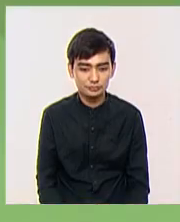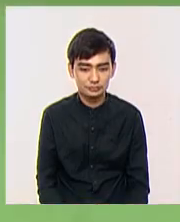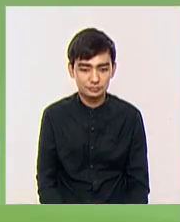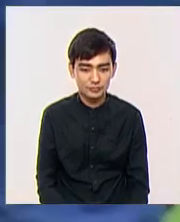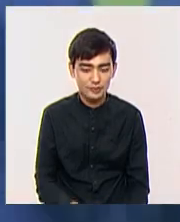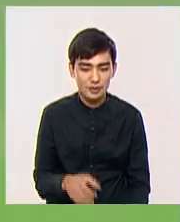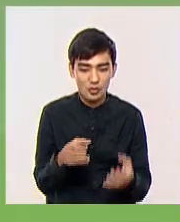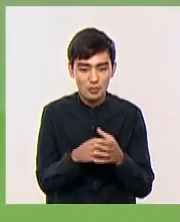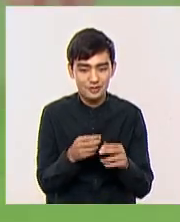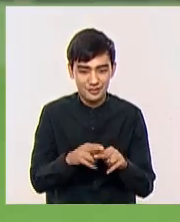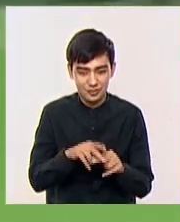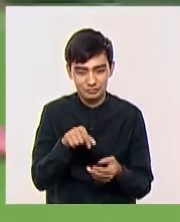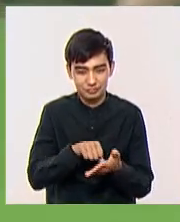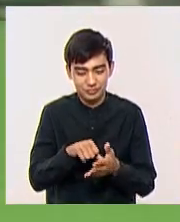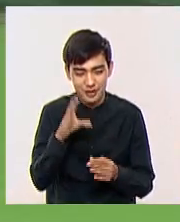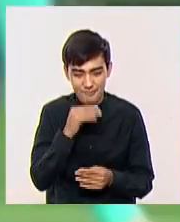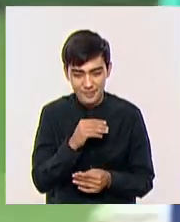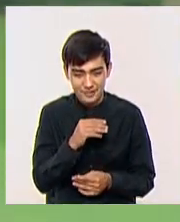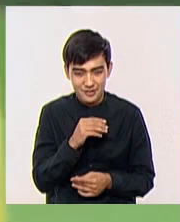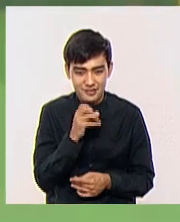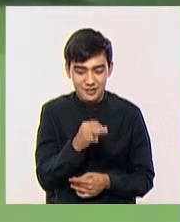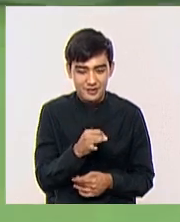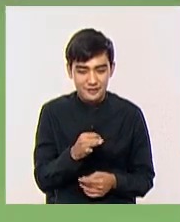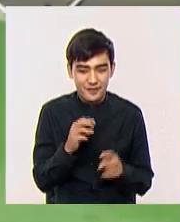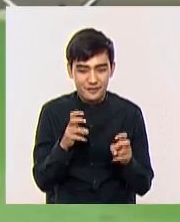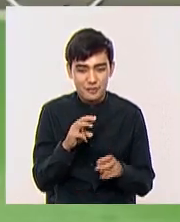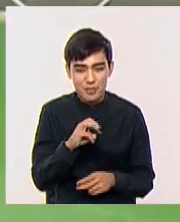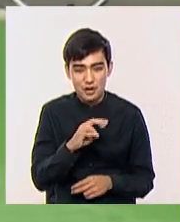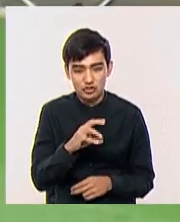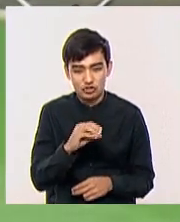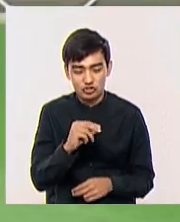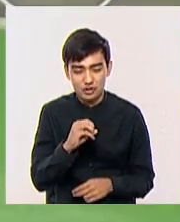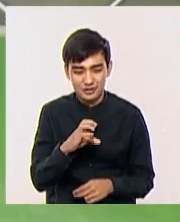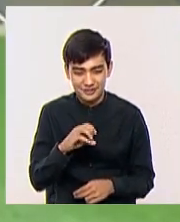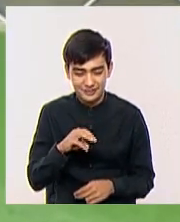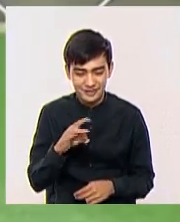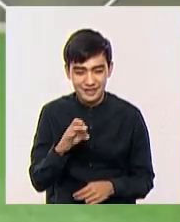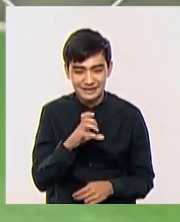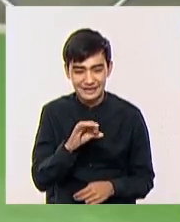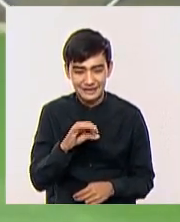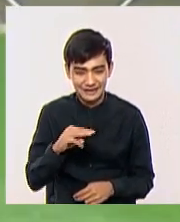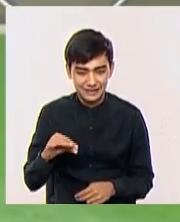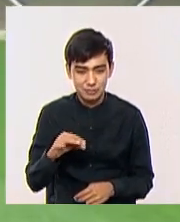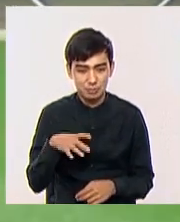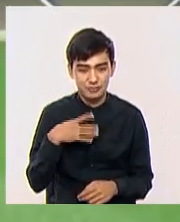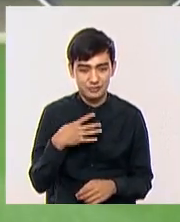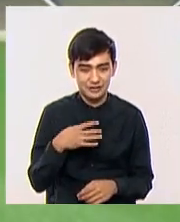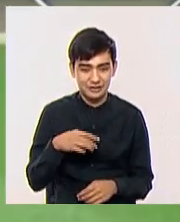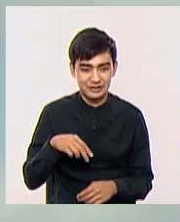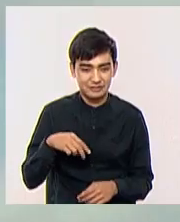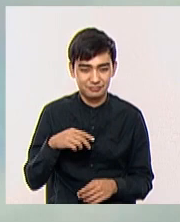Среди команд, за которые сможет выступить аргентинец, называют «Манчестер Сити», где теперь работает бывший тренер «Барсы» Пеп